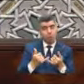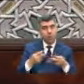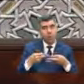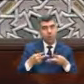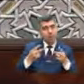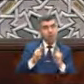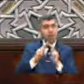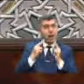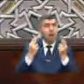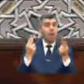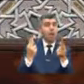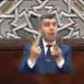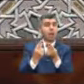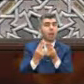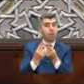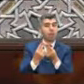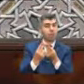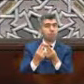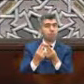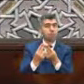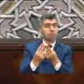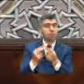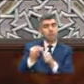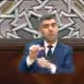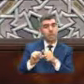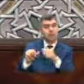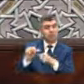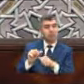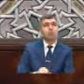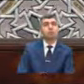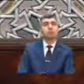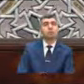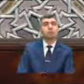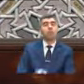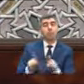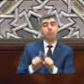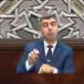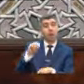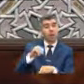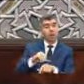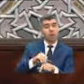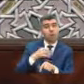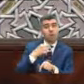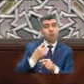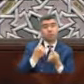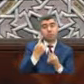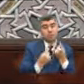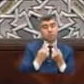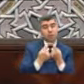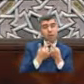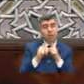الصعيد العالمي وأيضا على الصعيد الوطني، لابد هناك أيضا من تحيين هذا بالإطار